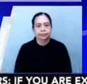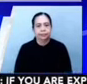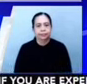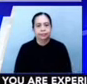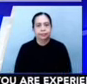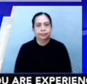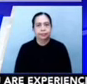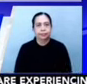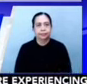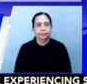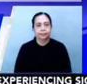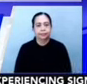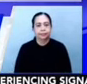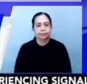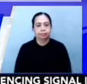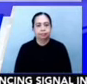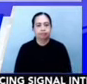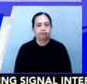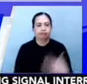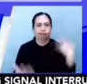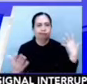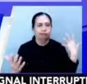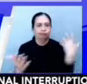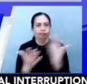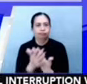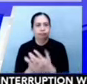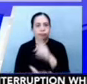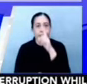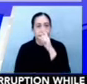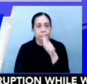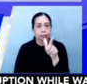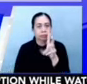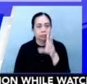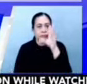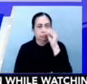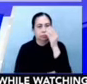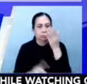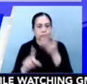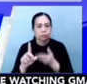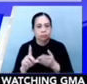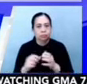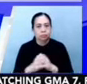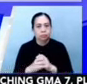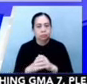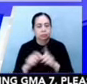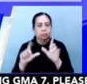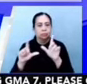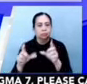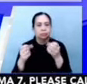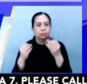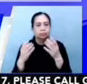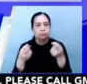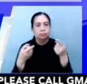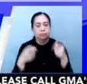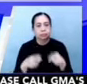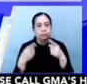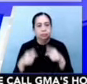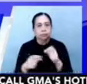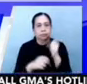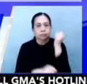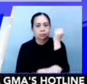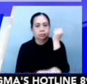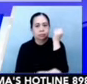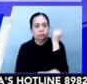Sa kulungan ang bagsak ng 26 anyos na lalaking ito na suspect sa maraming insidente ng pagnanakaw at